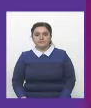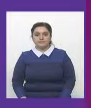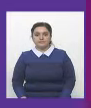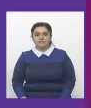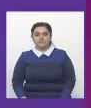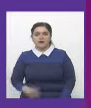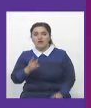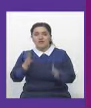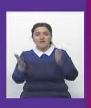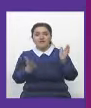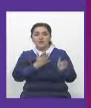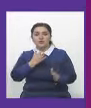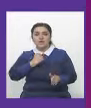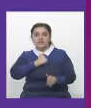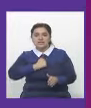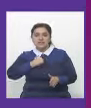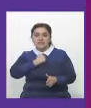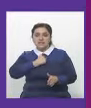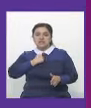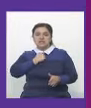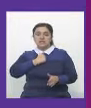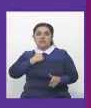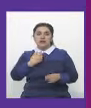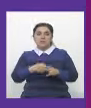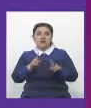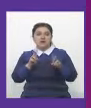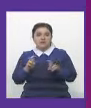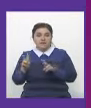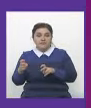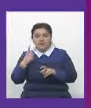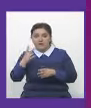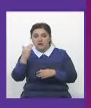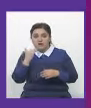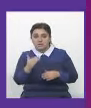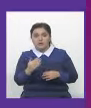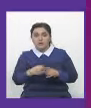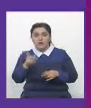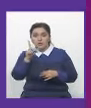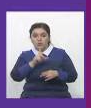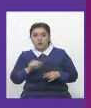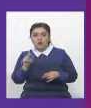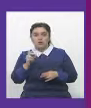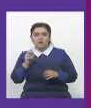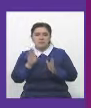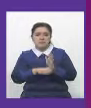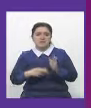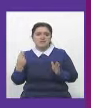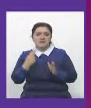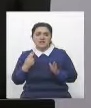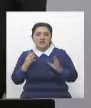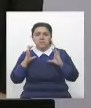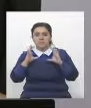Олицетворение. Вьюга злилась, мгла носилась. Сравнение. Луна, как бледное